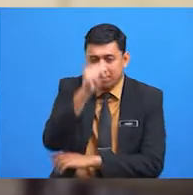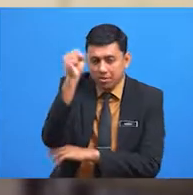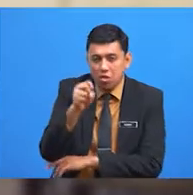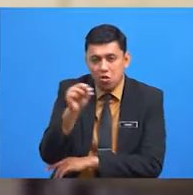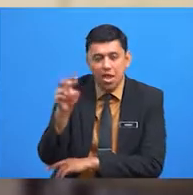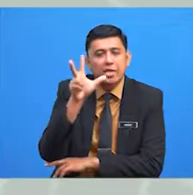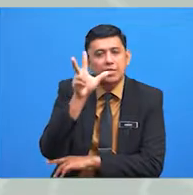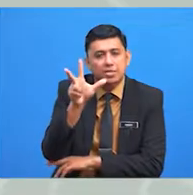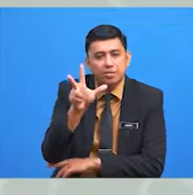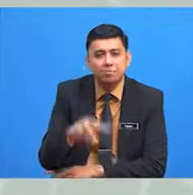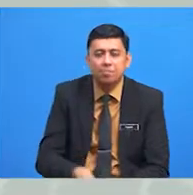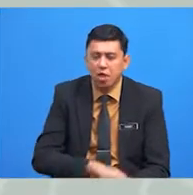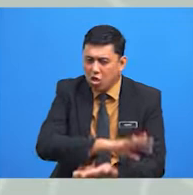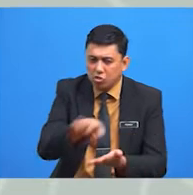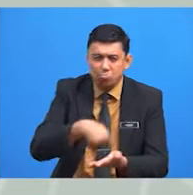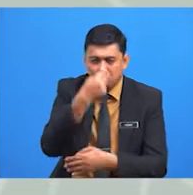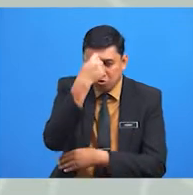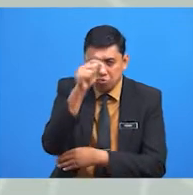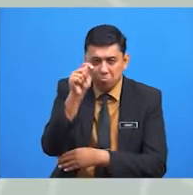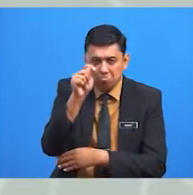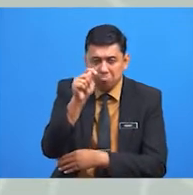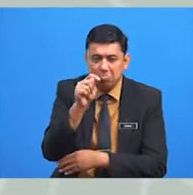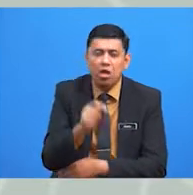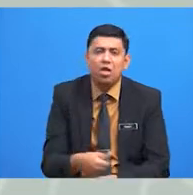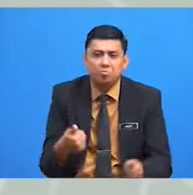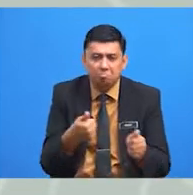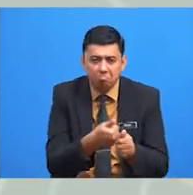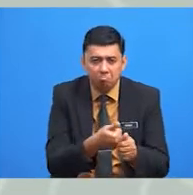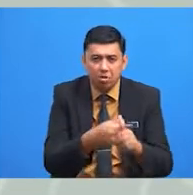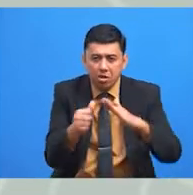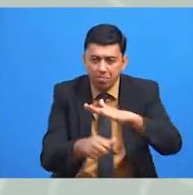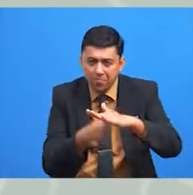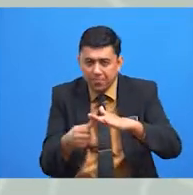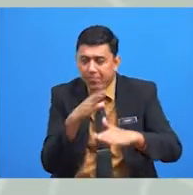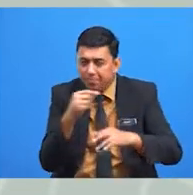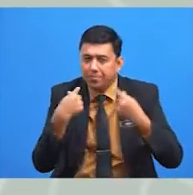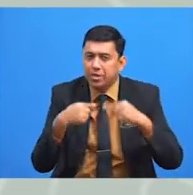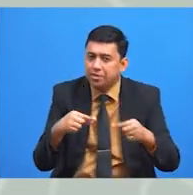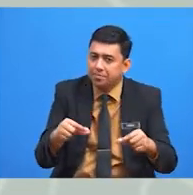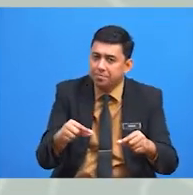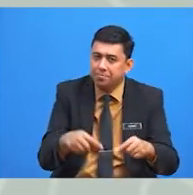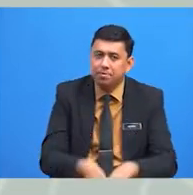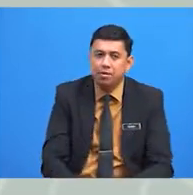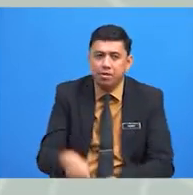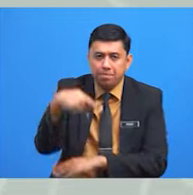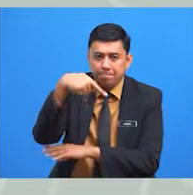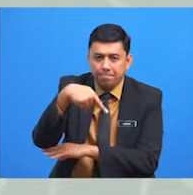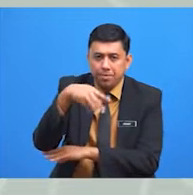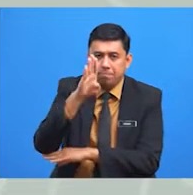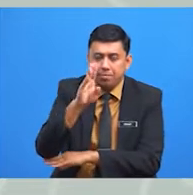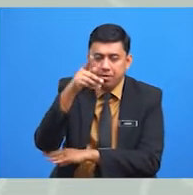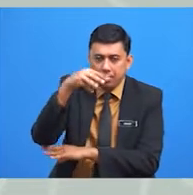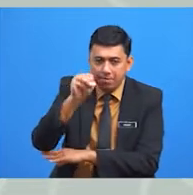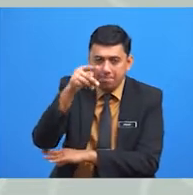Soalan ketiga. Semua tokoh berikut terlibat mengasaskan dan menggerakkan Pakatan Belajar